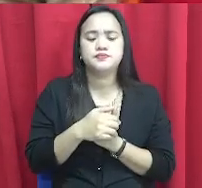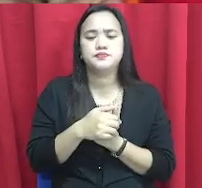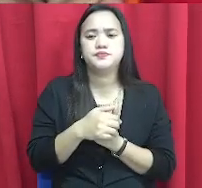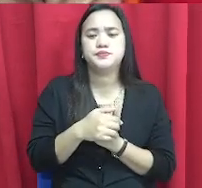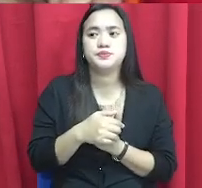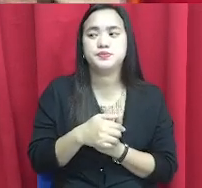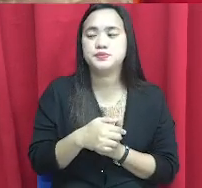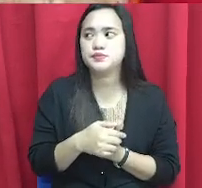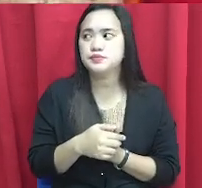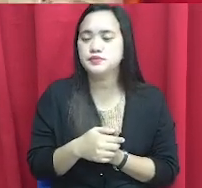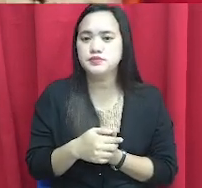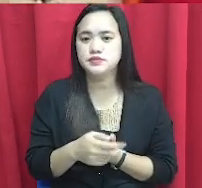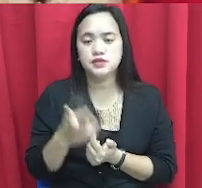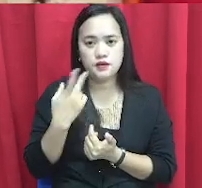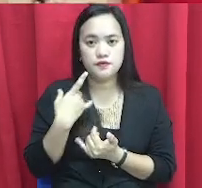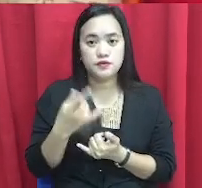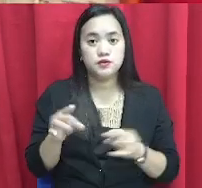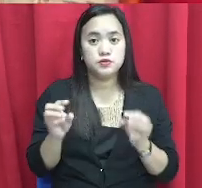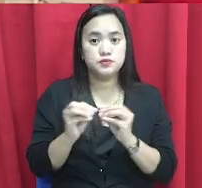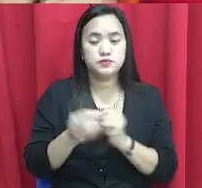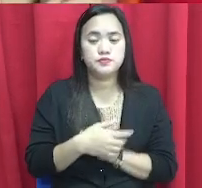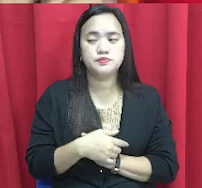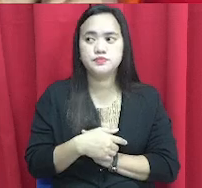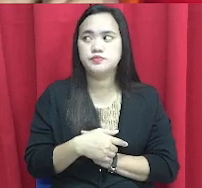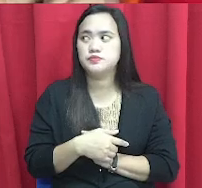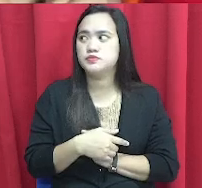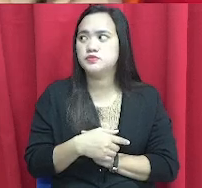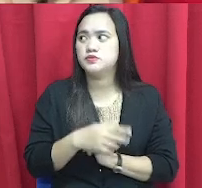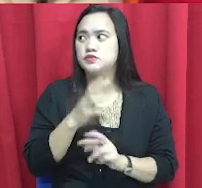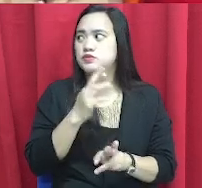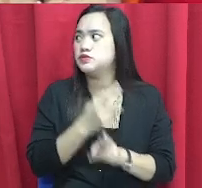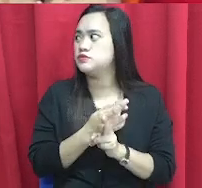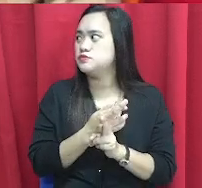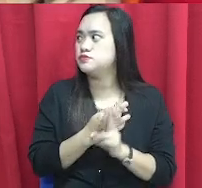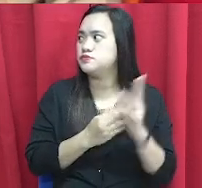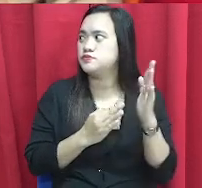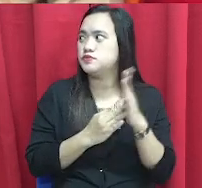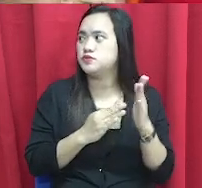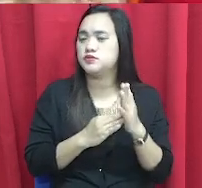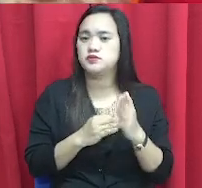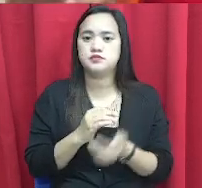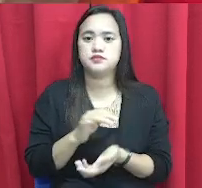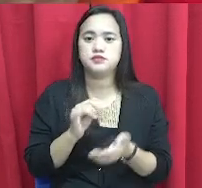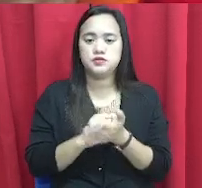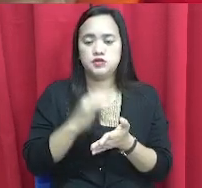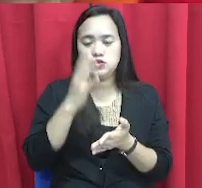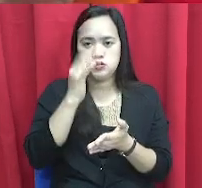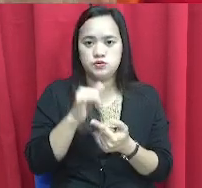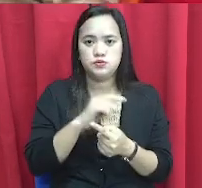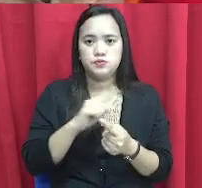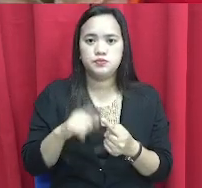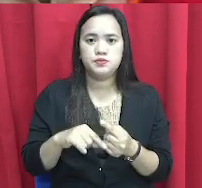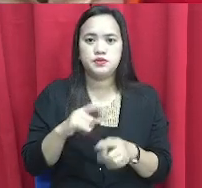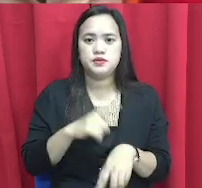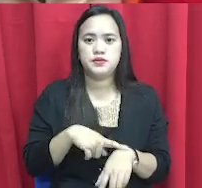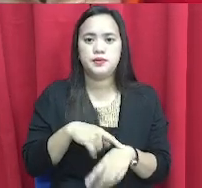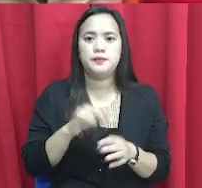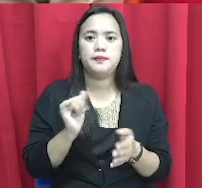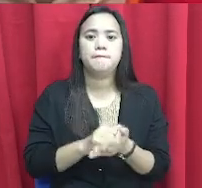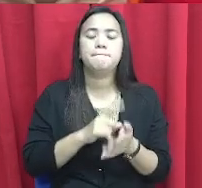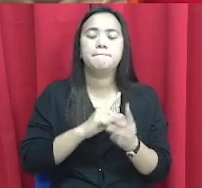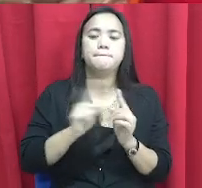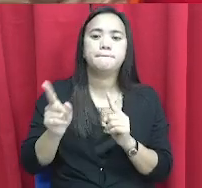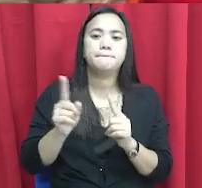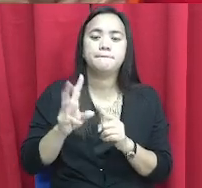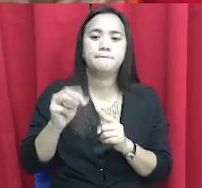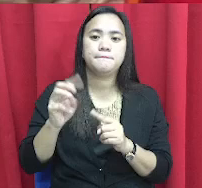ah matibay na foundation sa ak p aking buhay kaya nga nung pagpunta ko dito sa Maynila hindi po yun